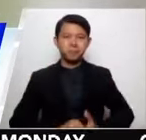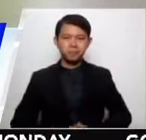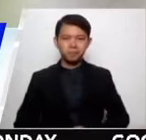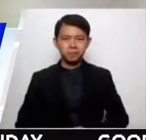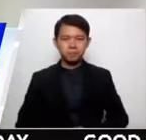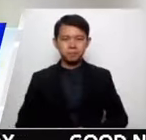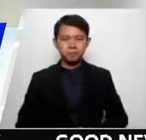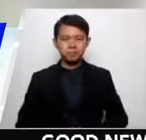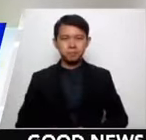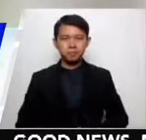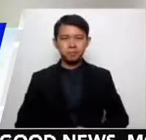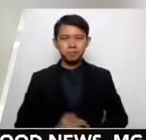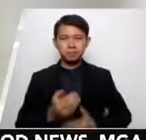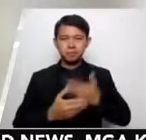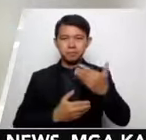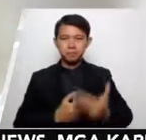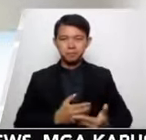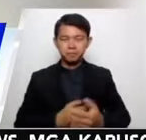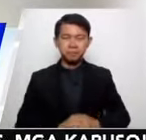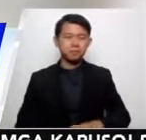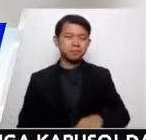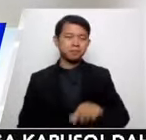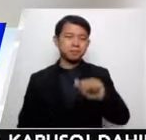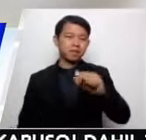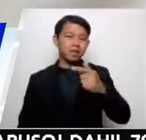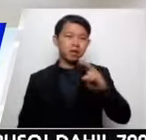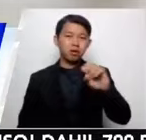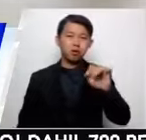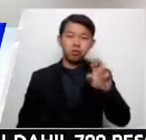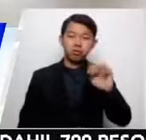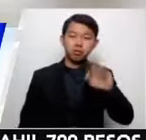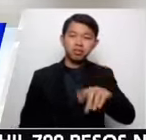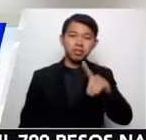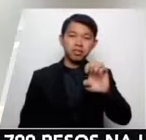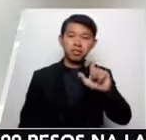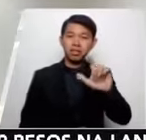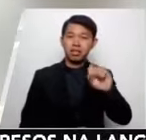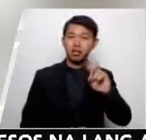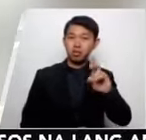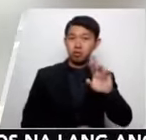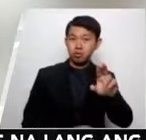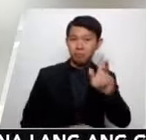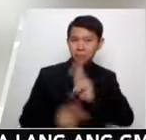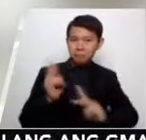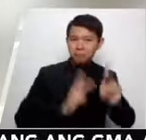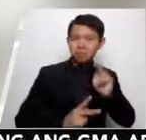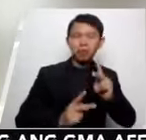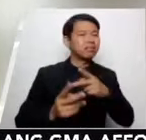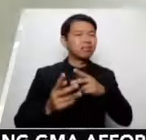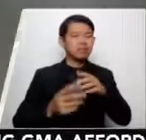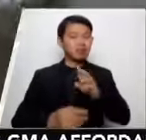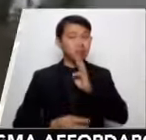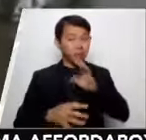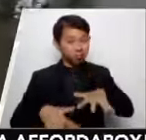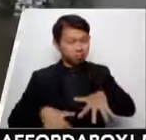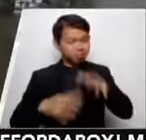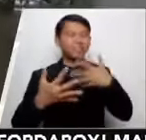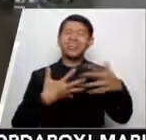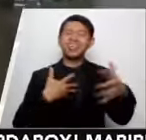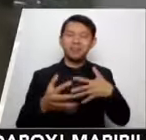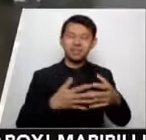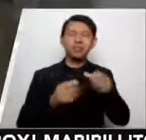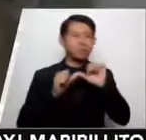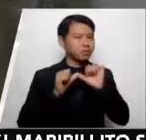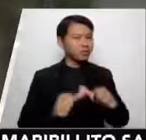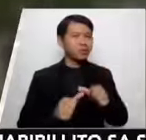Sa Veruela, Agusan del Sur, hindi naman alintana ng ilang residente ang baha na nakapag-video kepa sa gitna nito.